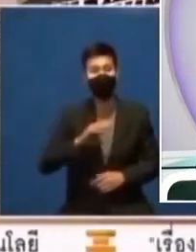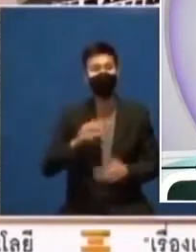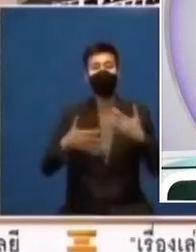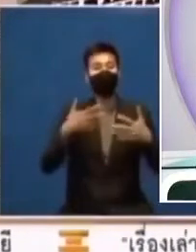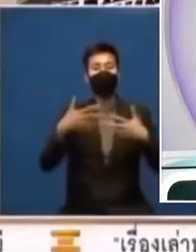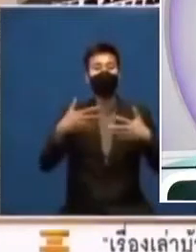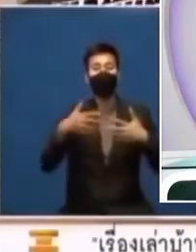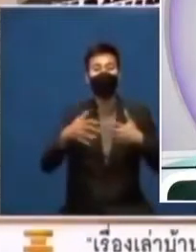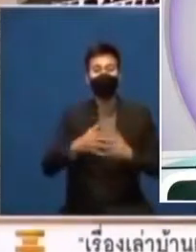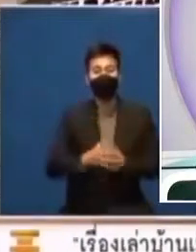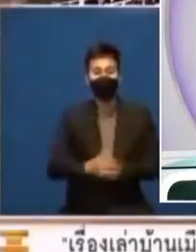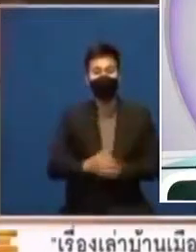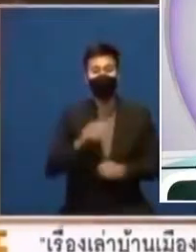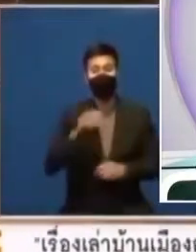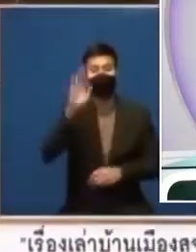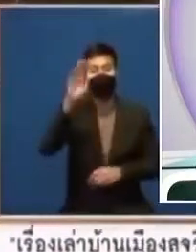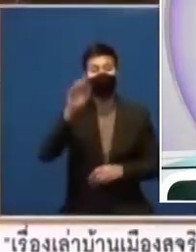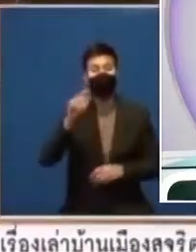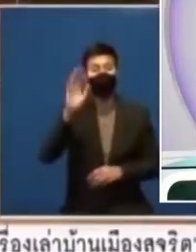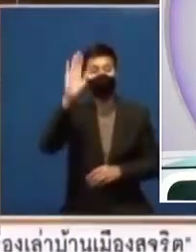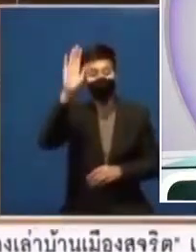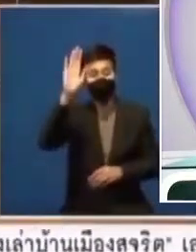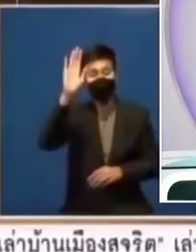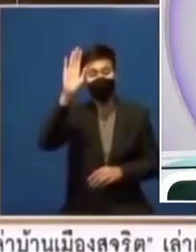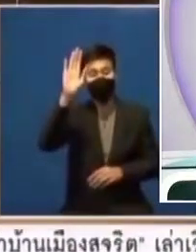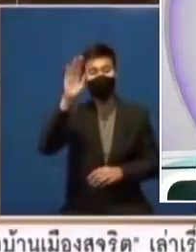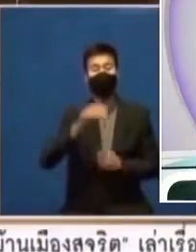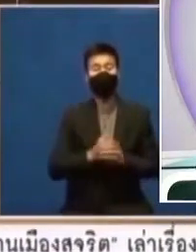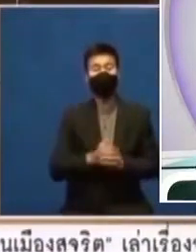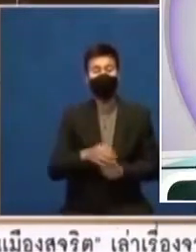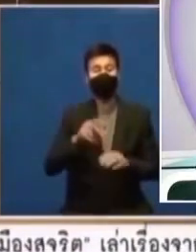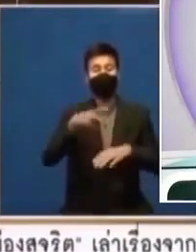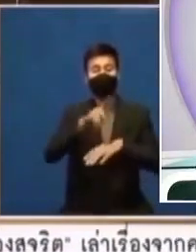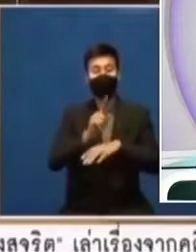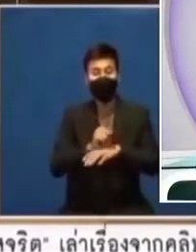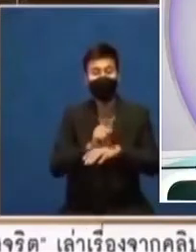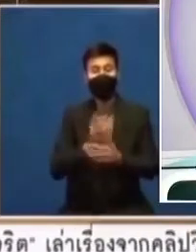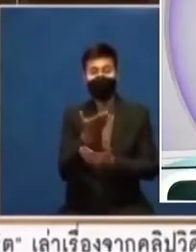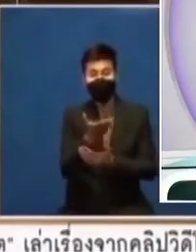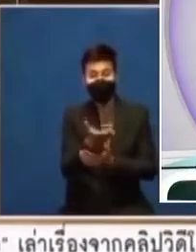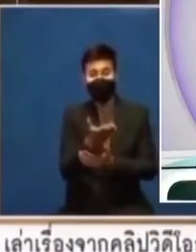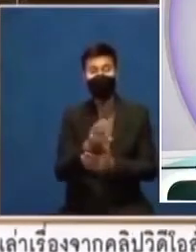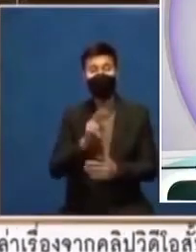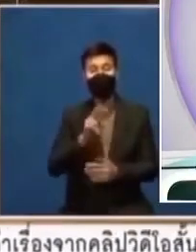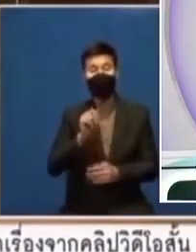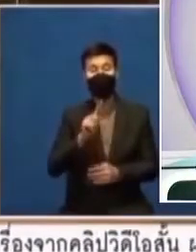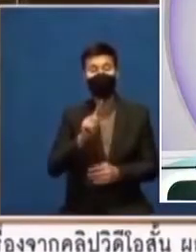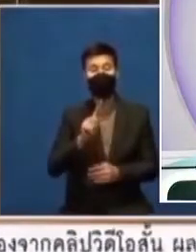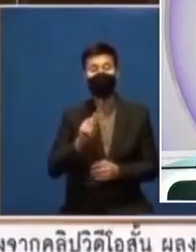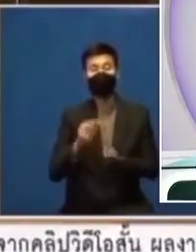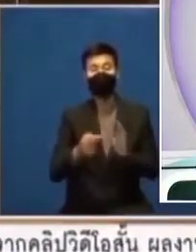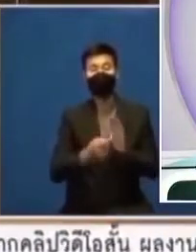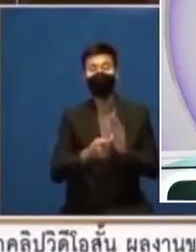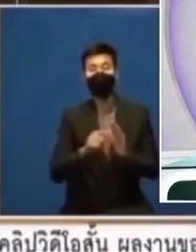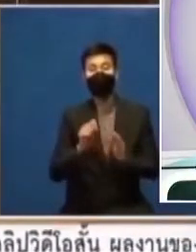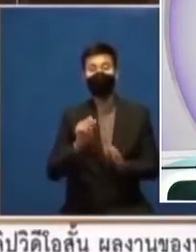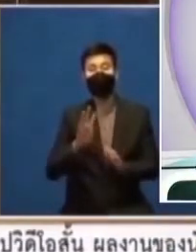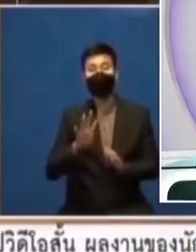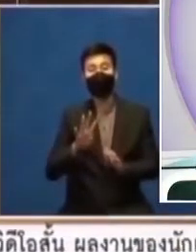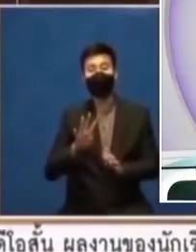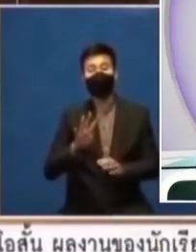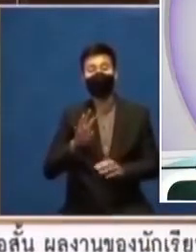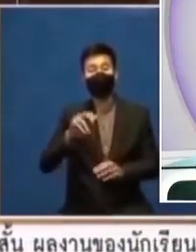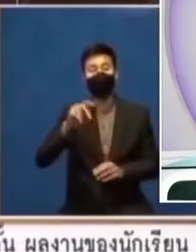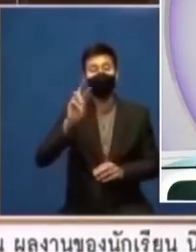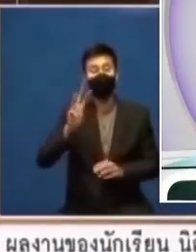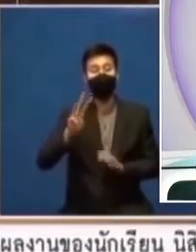ดาไม่สามารถเอื้อมมือลงไปตบถึงเพราะที่อภิปรายเป็นลักษณะเคาน์เตอร์ซึ่งตอนเหตุการณ์ตนนั่งอยู่ด้านหลังและได้เดินไปบอกให้นายชาดาใจ